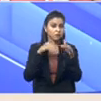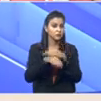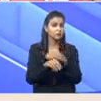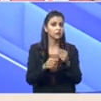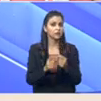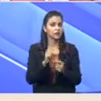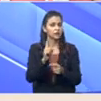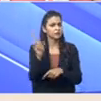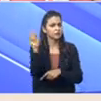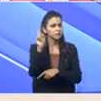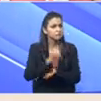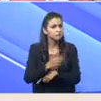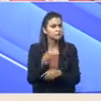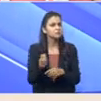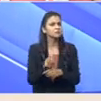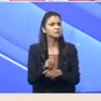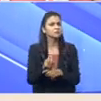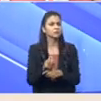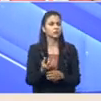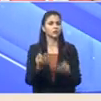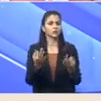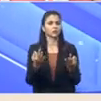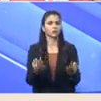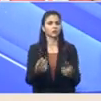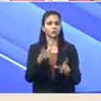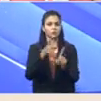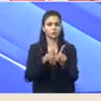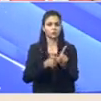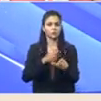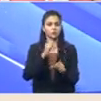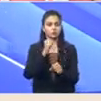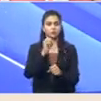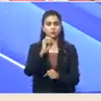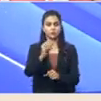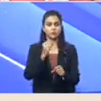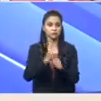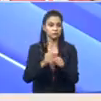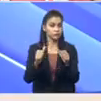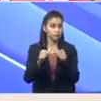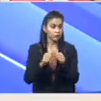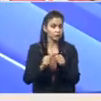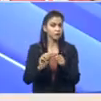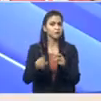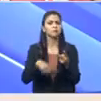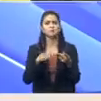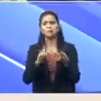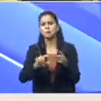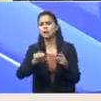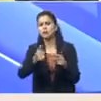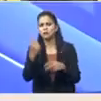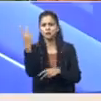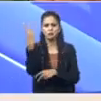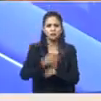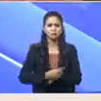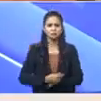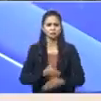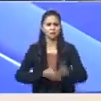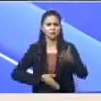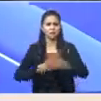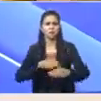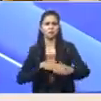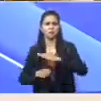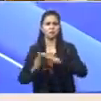किसी दिन बच्चों को योग करवाया जाता है, कभी किसी दिन एरोबिक्स के सेशन होते